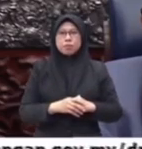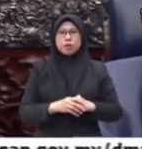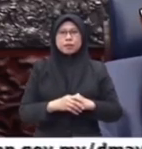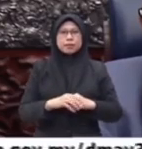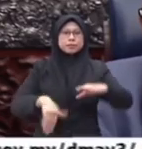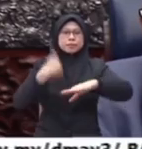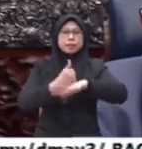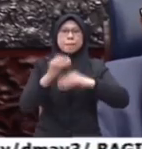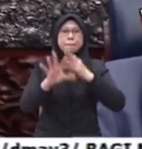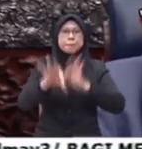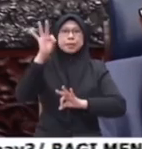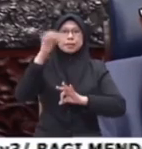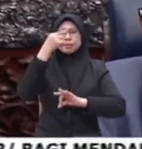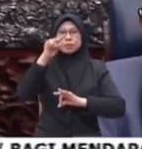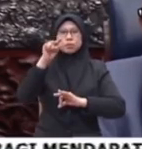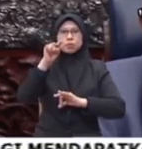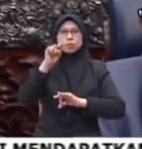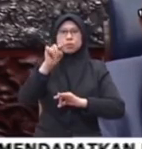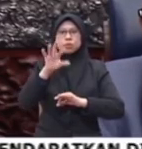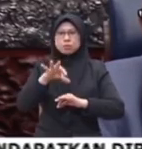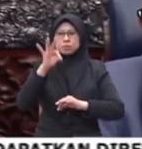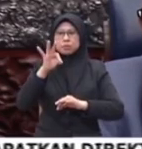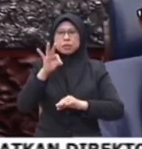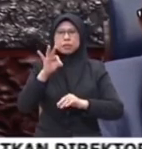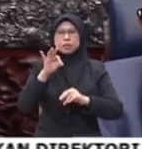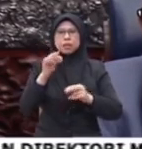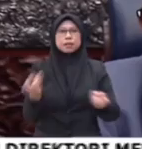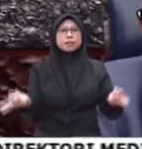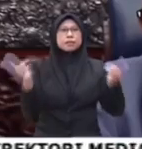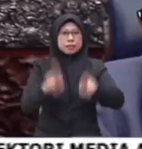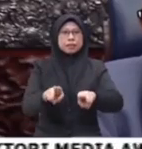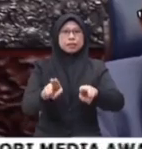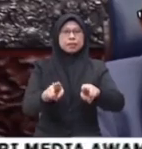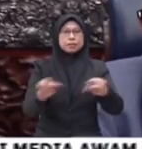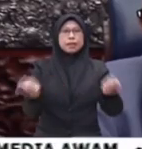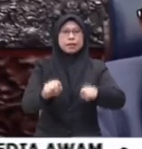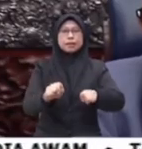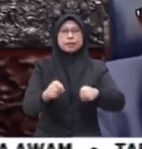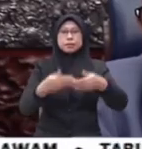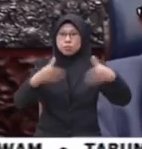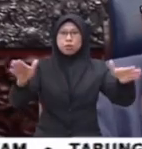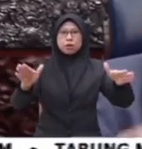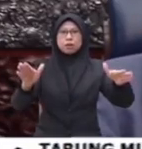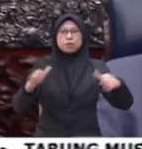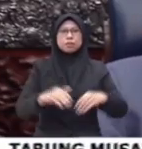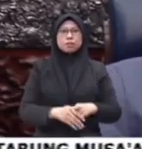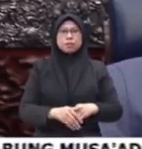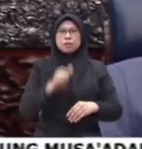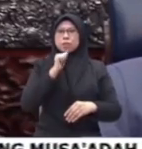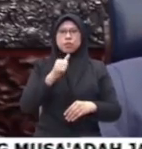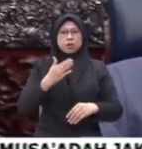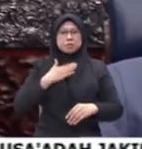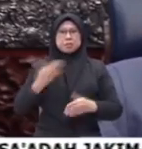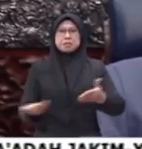Pemilihan untuk memilih penenda secara tender terbuka bukan ialah syarikat yang